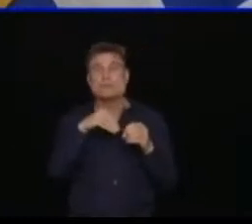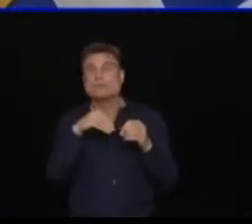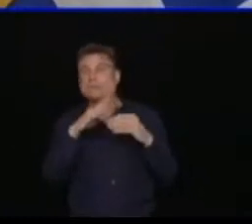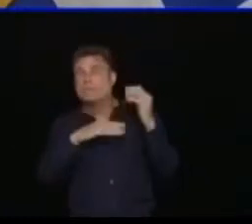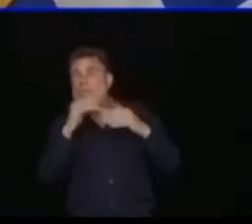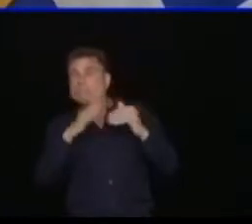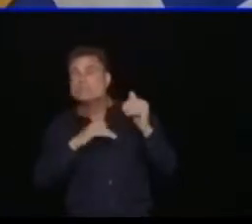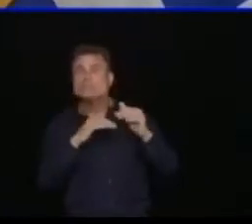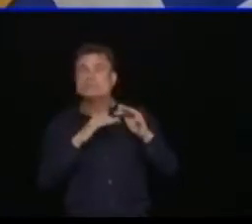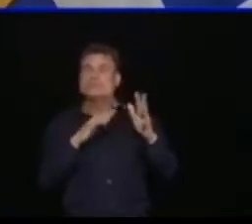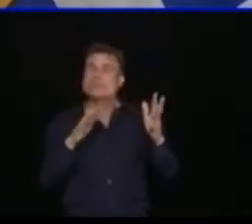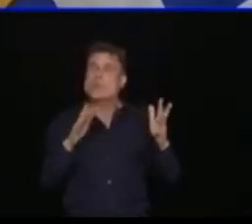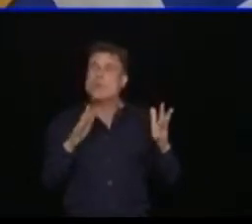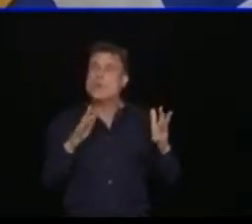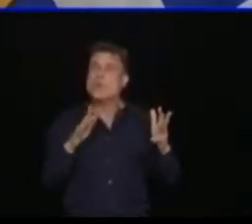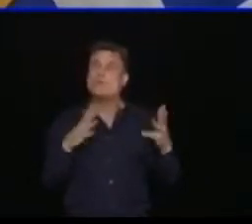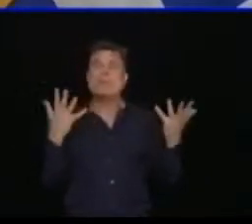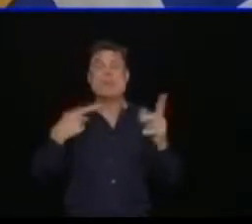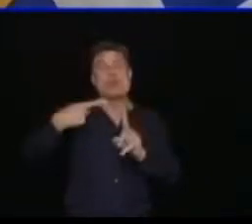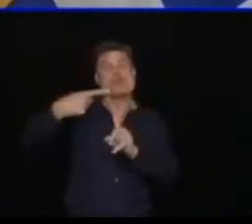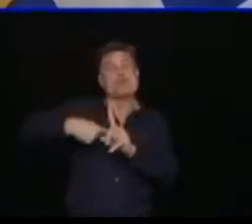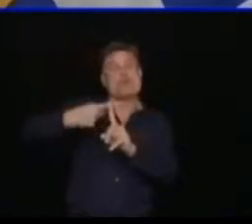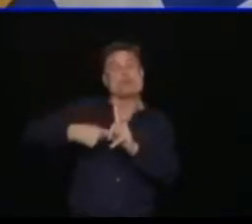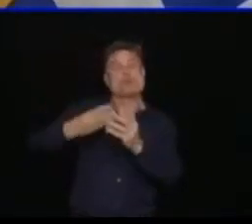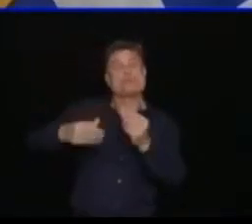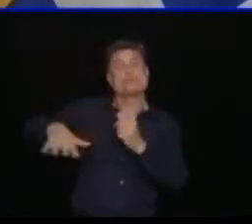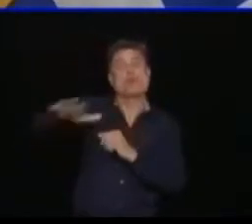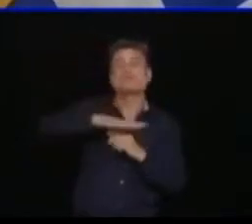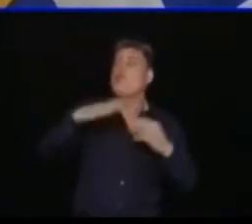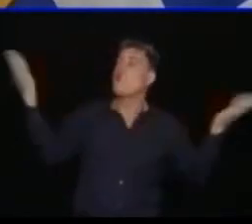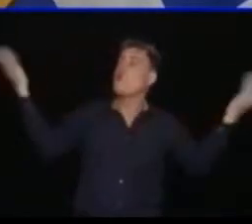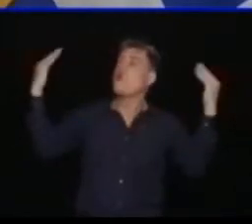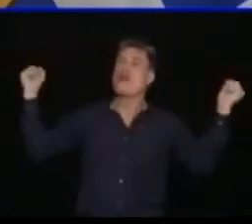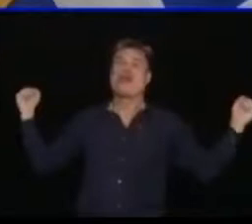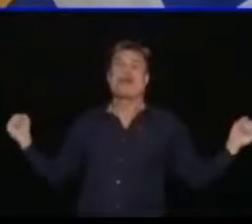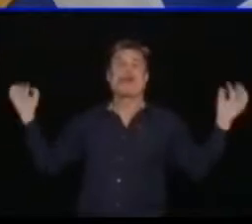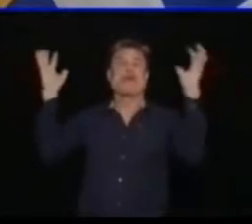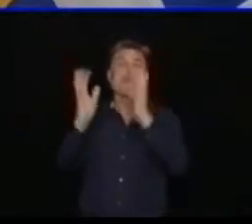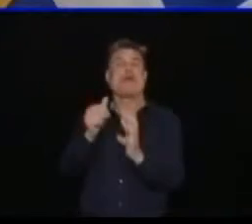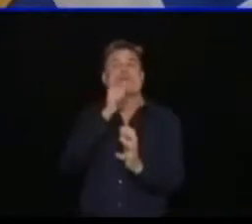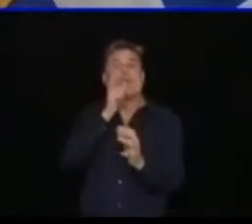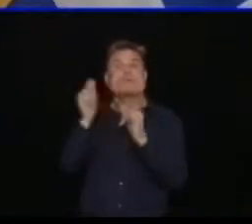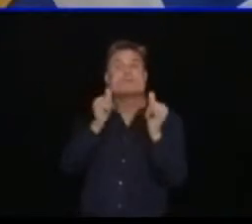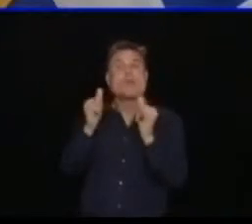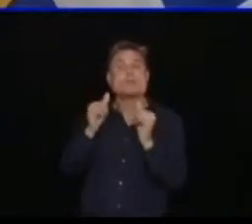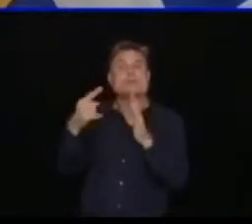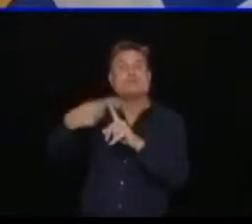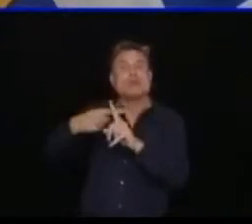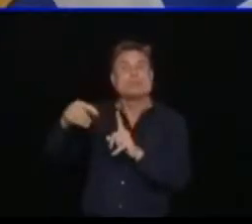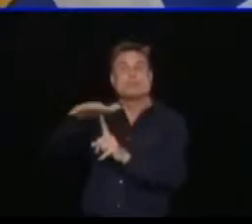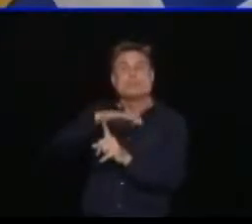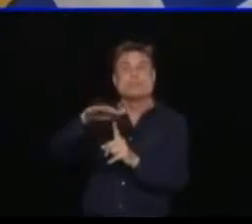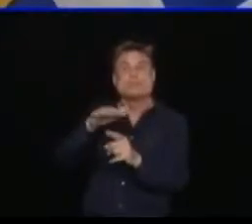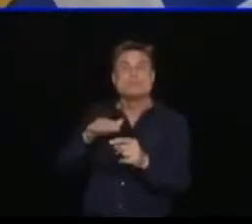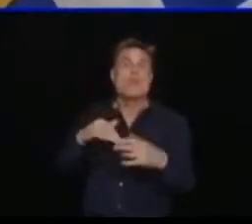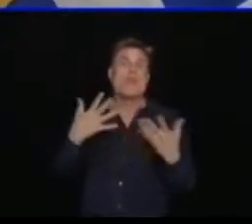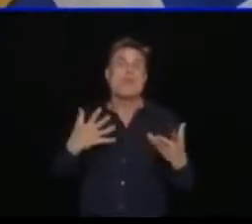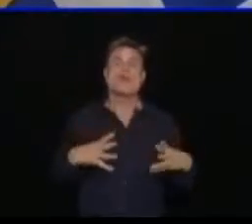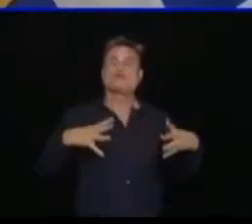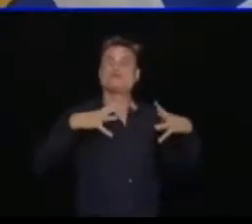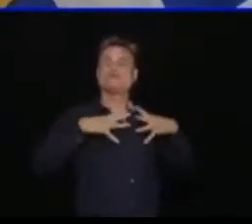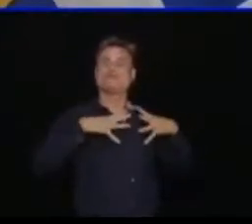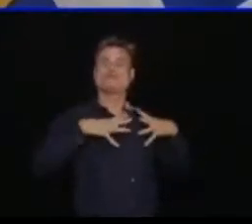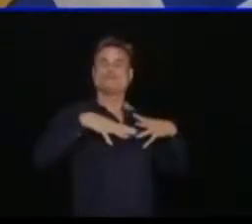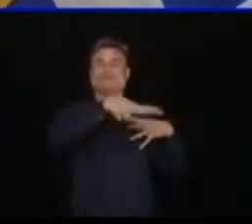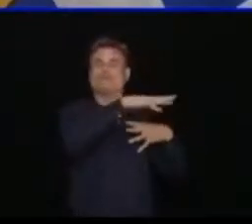这个或者租房的地方啊，或者是这个室内的或者是这